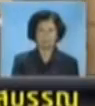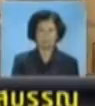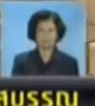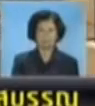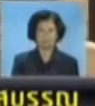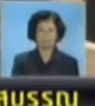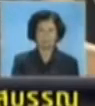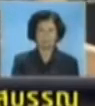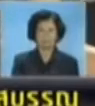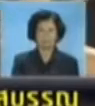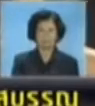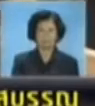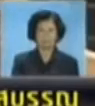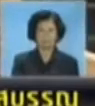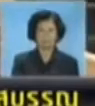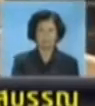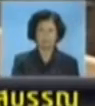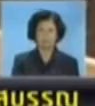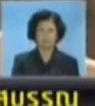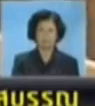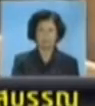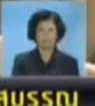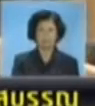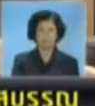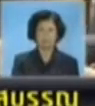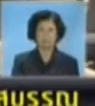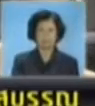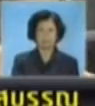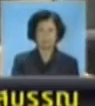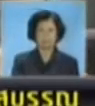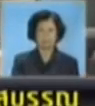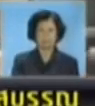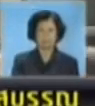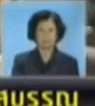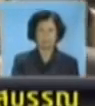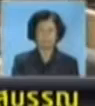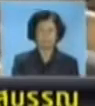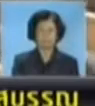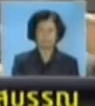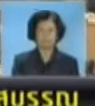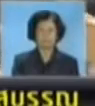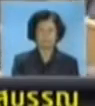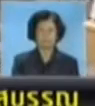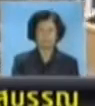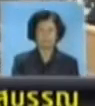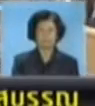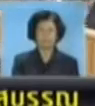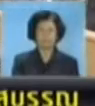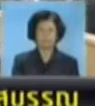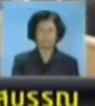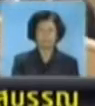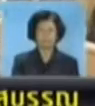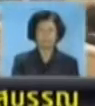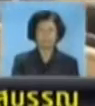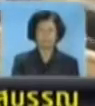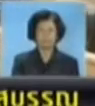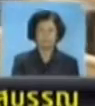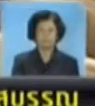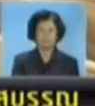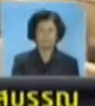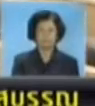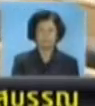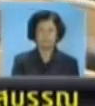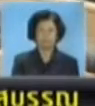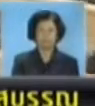วนะครับว่าเสียงของการล็อบบี้ไม่สามารถที่จะถึง88เสียงที่จะทำให้คุณสุเทพหลุดจากตำแหน่งทาง